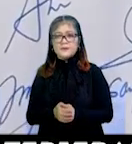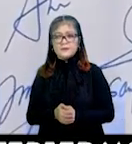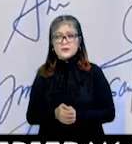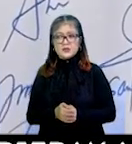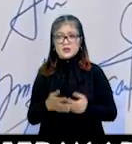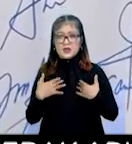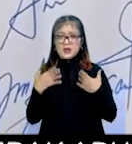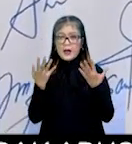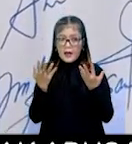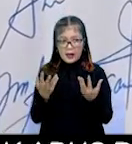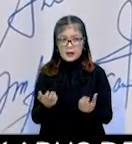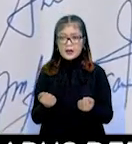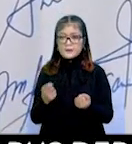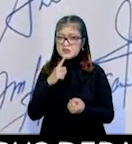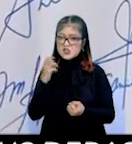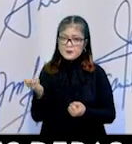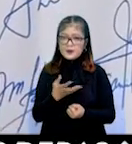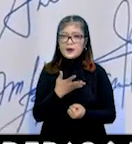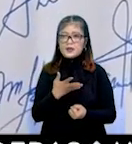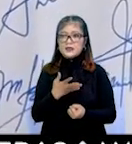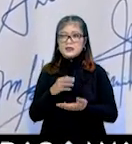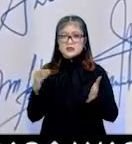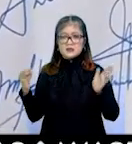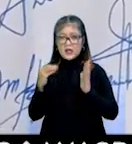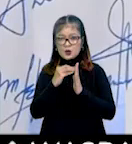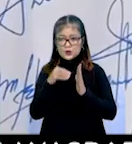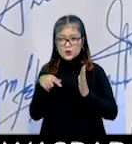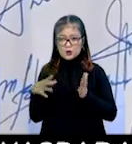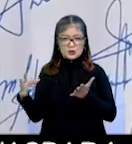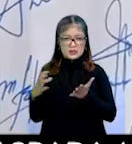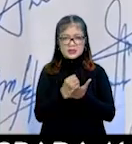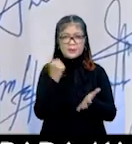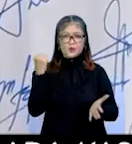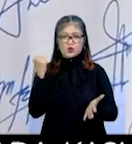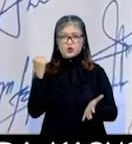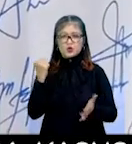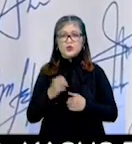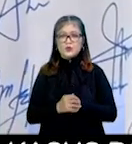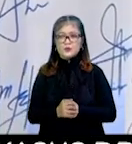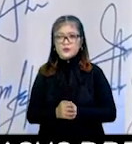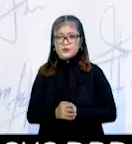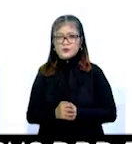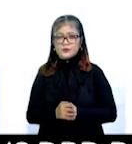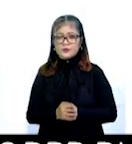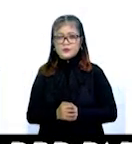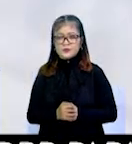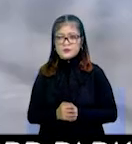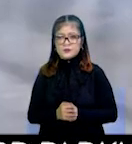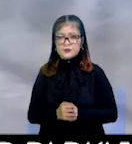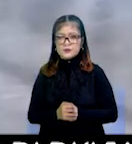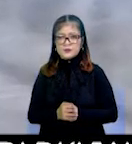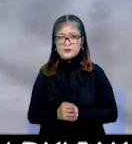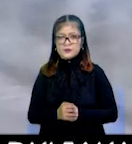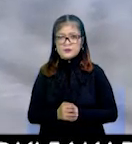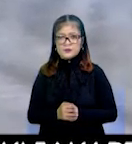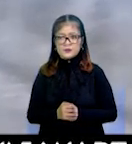secepatnya yang dicabut. Berharap secepatnya. Apa secepatnya apa yang dicabut itu? Pencabutan itu. Dan terima kasih secara kertas itu kan. Apa itu